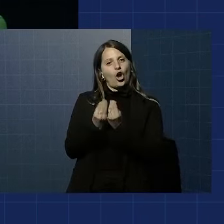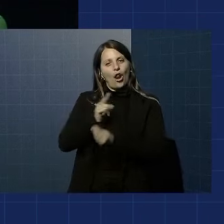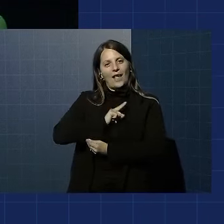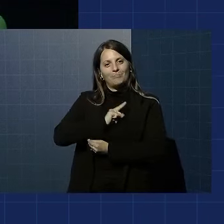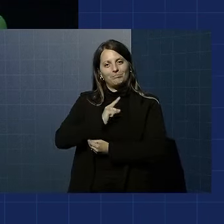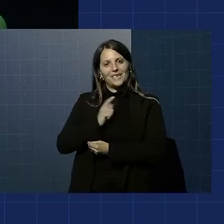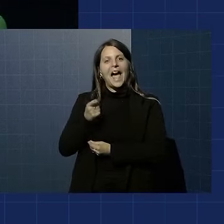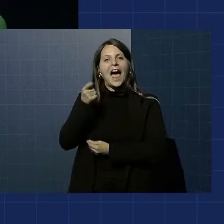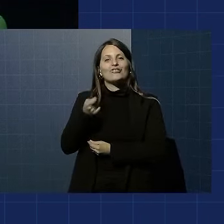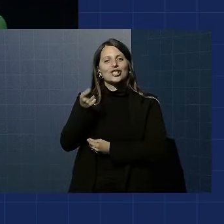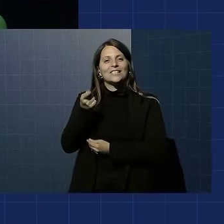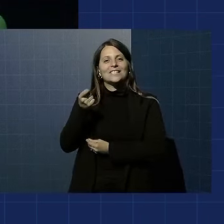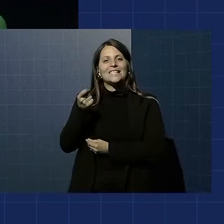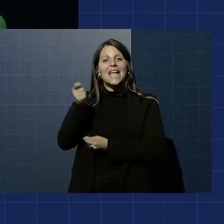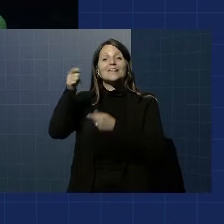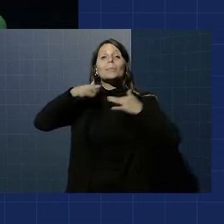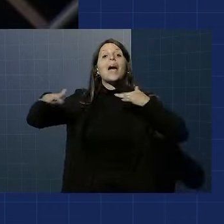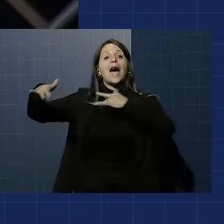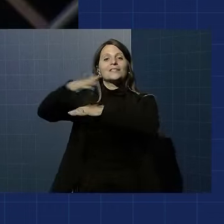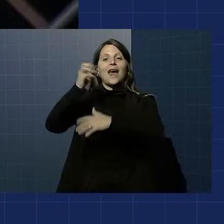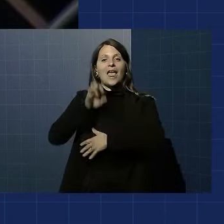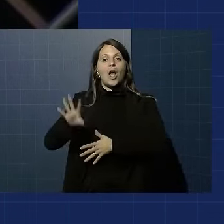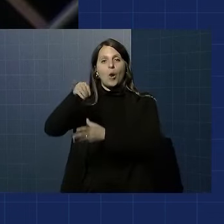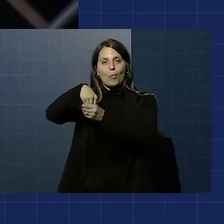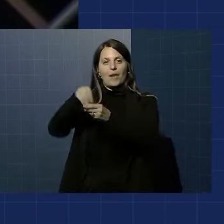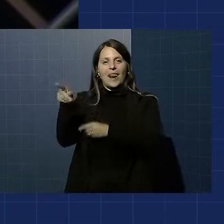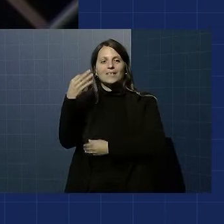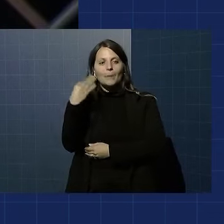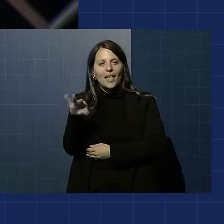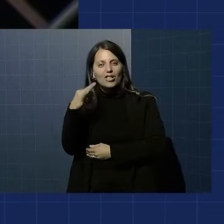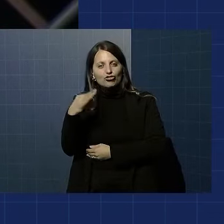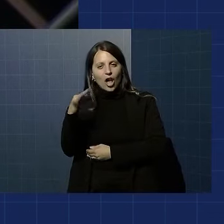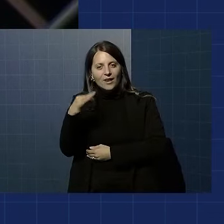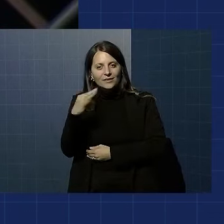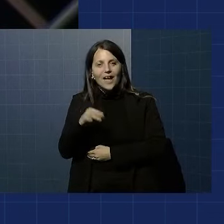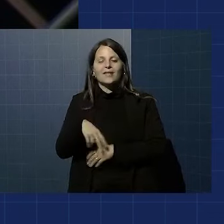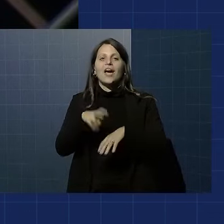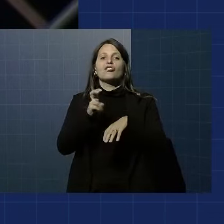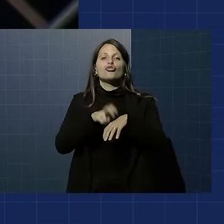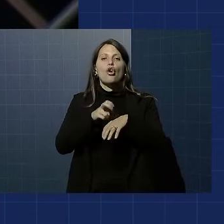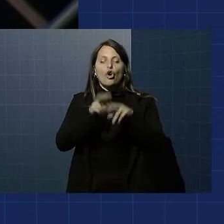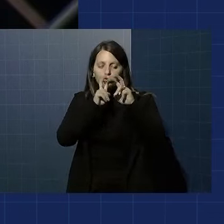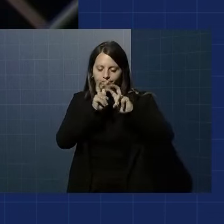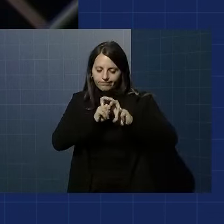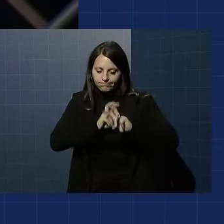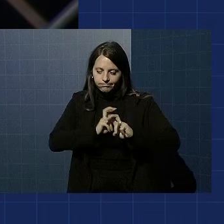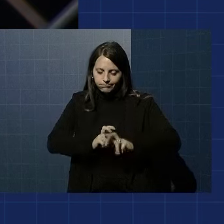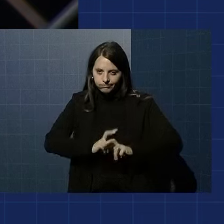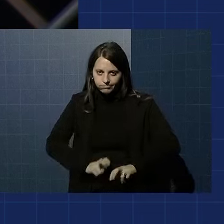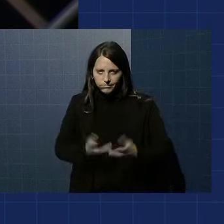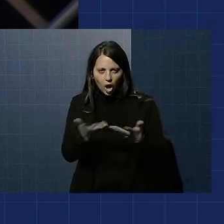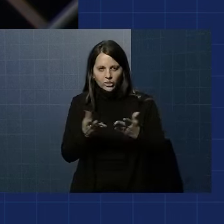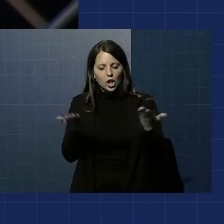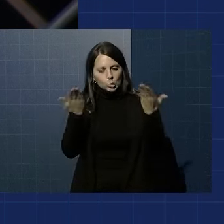Europea, che si è specializzata con un dottorato di ricerca nello